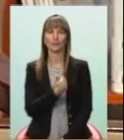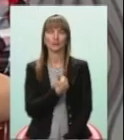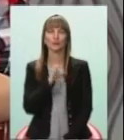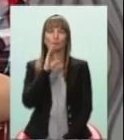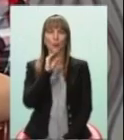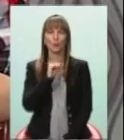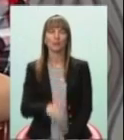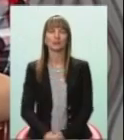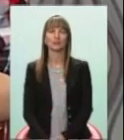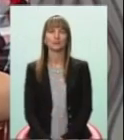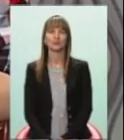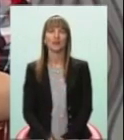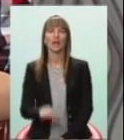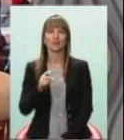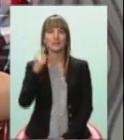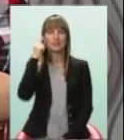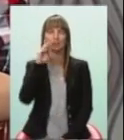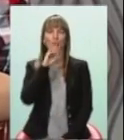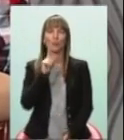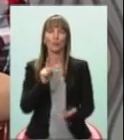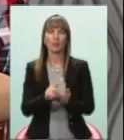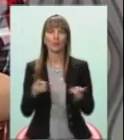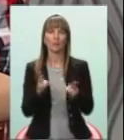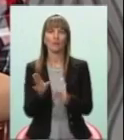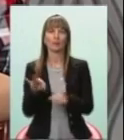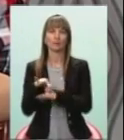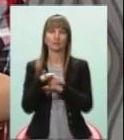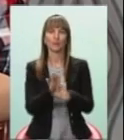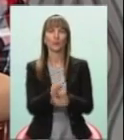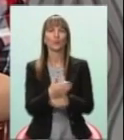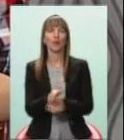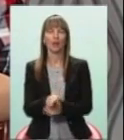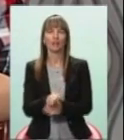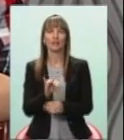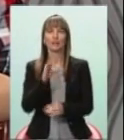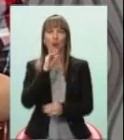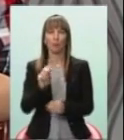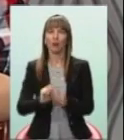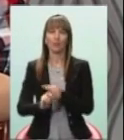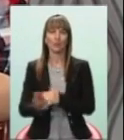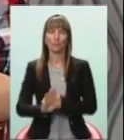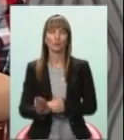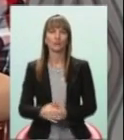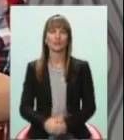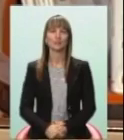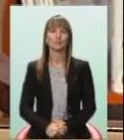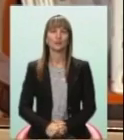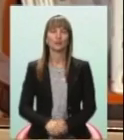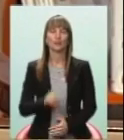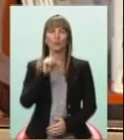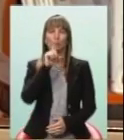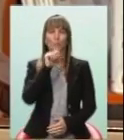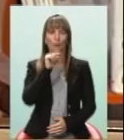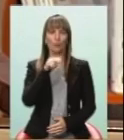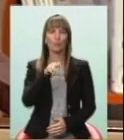Цуцика хотіла би. Да. А ти знаєш, да, цуцика обов'язково треба вигулювати, і цуцик уже від вас так просто нікуди не піде. Попугайчик або